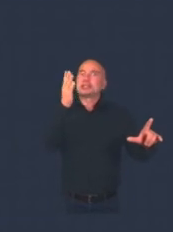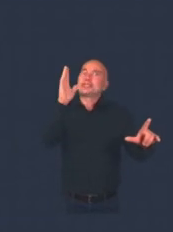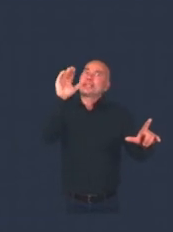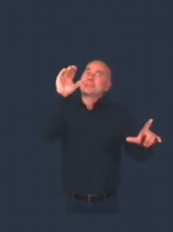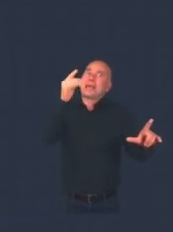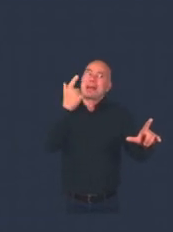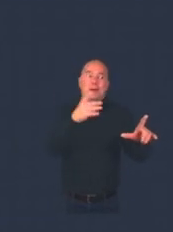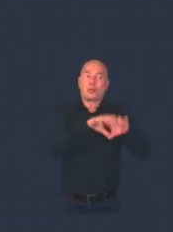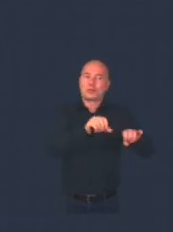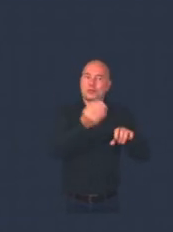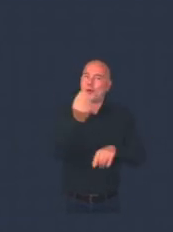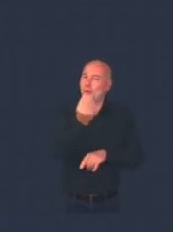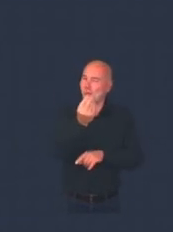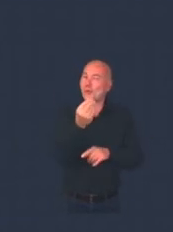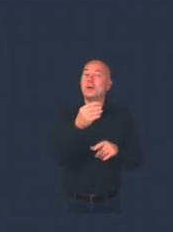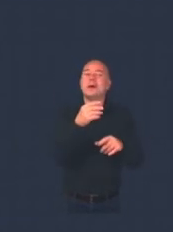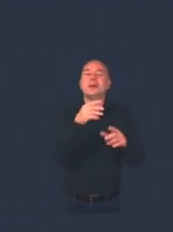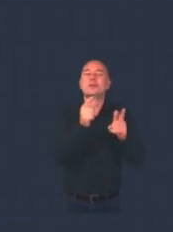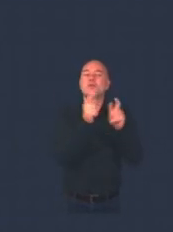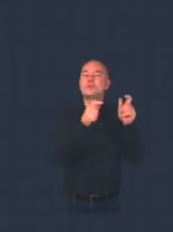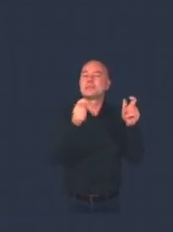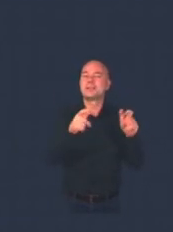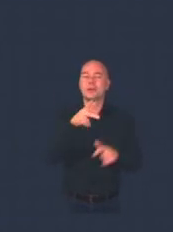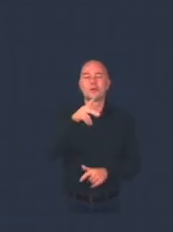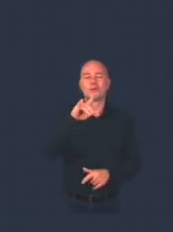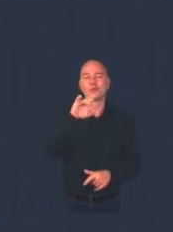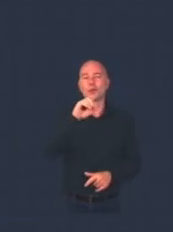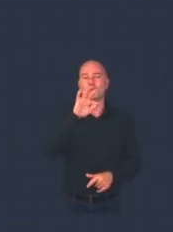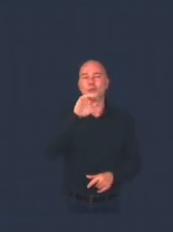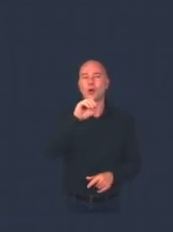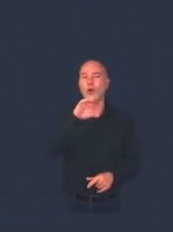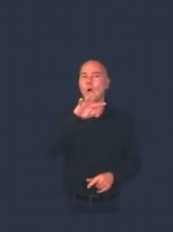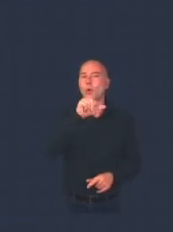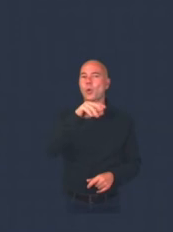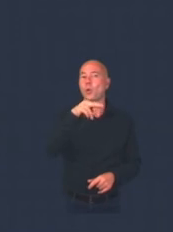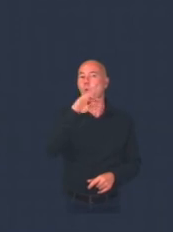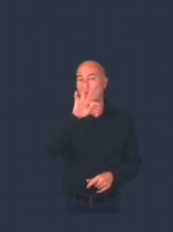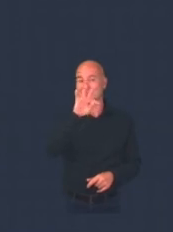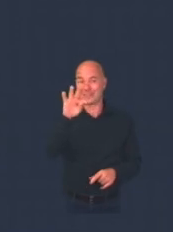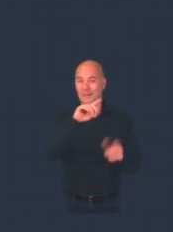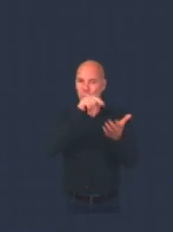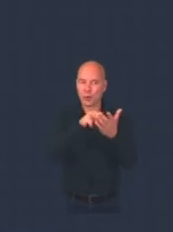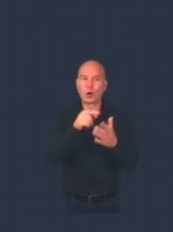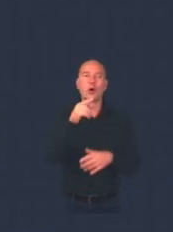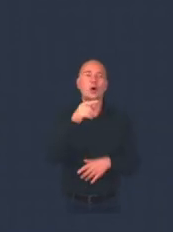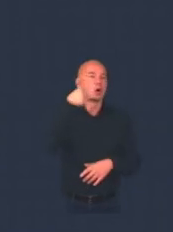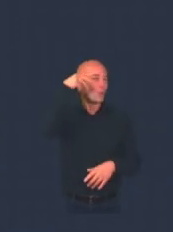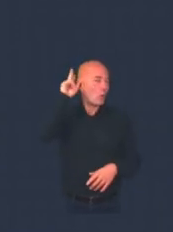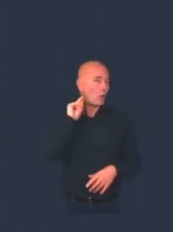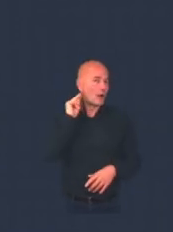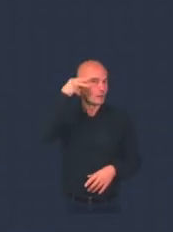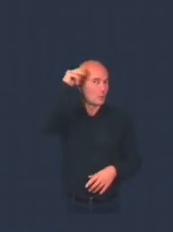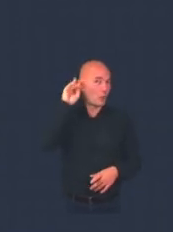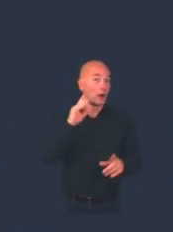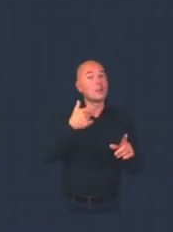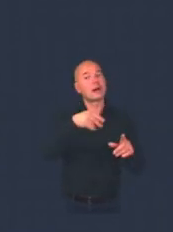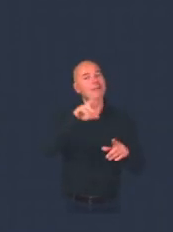à Bourgoin, car faire venir des panneaux à l'autre bout du monde alors que localement on sait produire, ce n'est pas très montagne durable, ce n'est pas